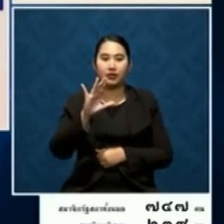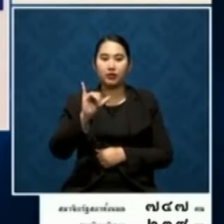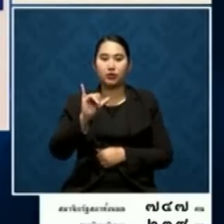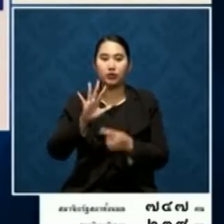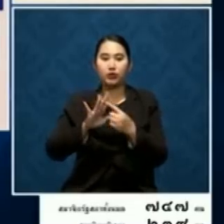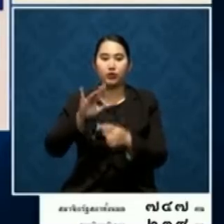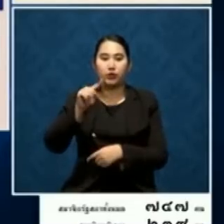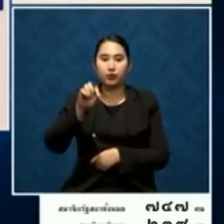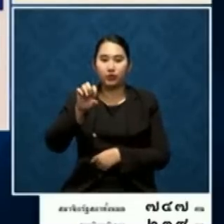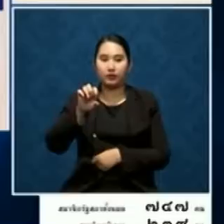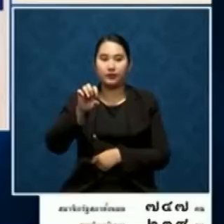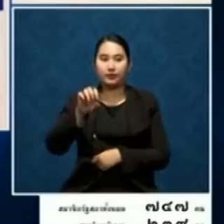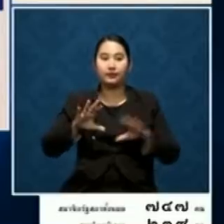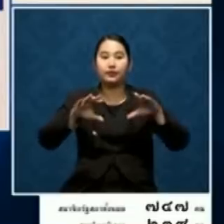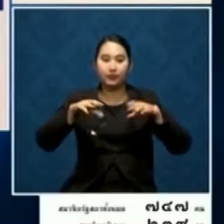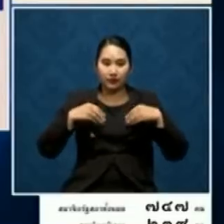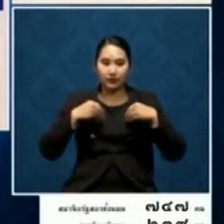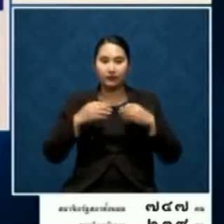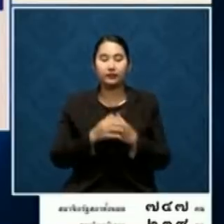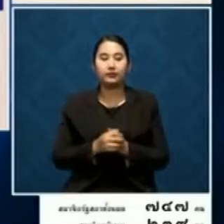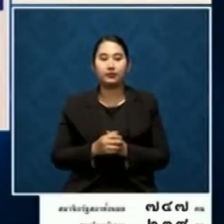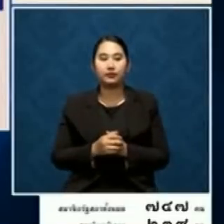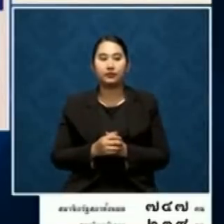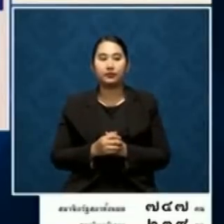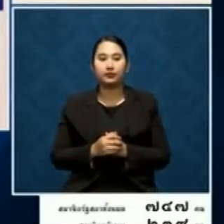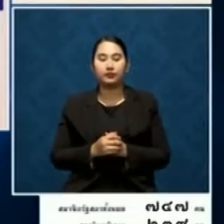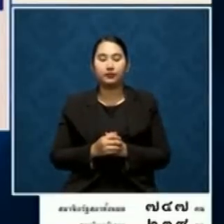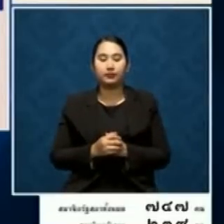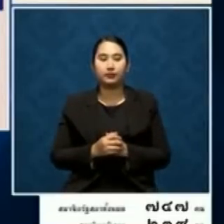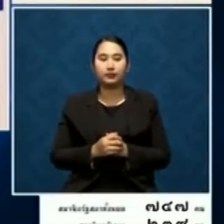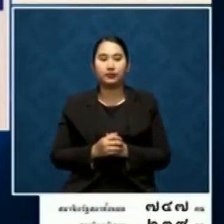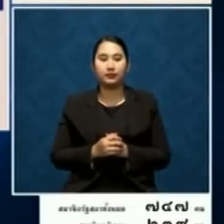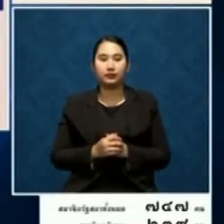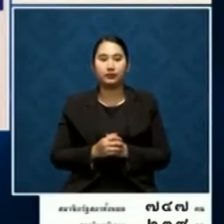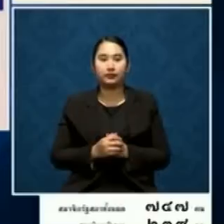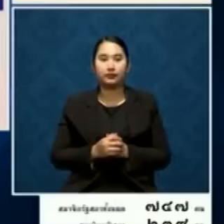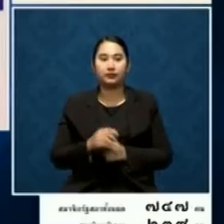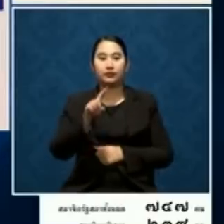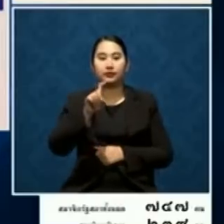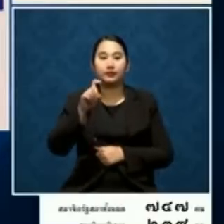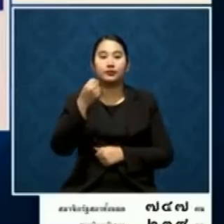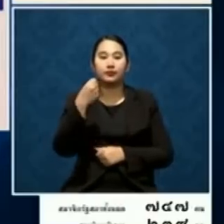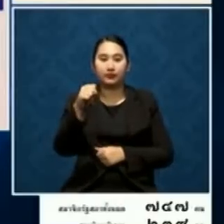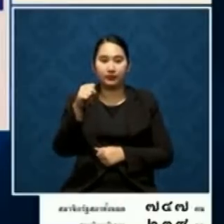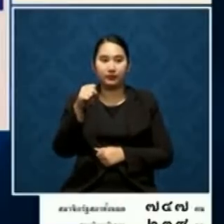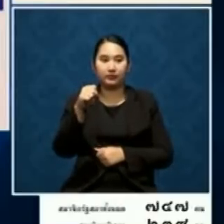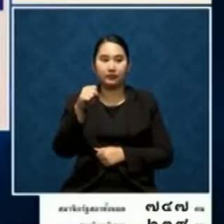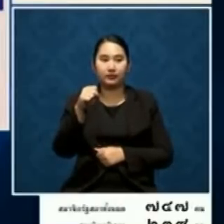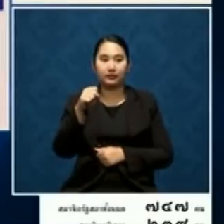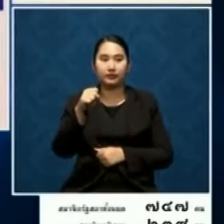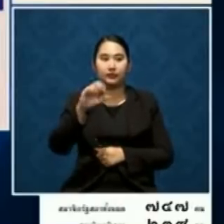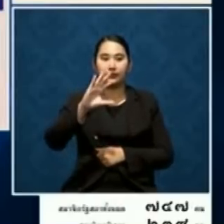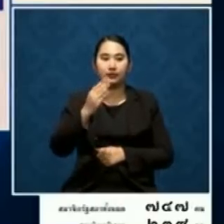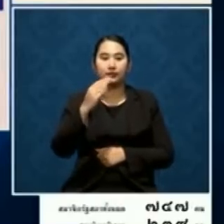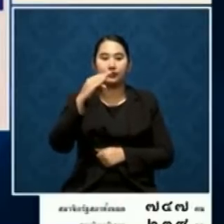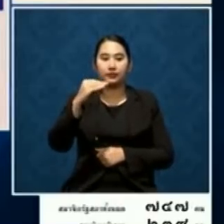ตะแค่60เท่านั้นนะคะก็จะได้คำตอบที่เรียกว่าชัดเจนมากขึ้นนะคะว่ามีโอกาสในการที่จะได้คะแนนถึง374หรือไม่อย่างไร